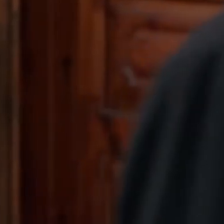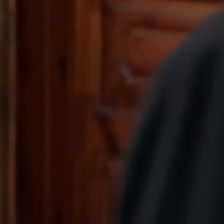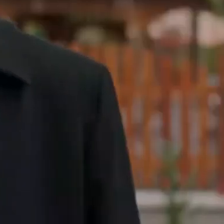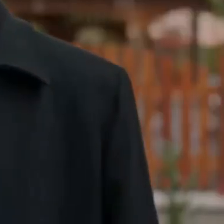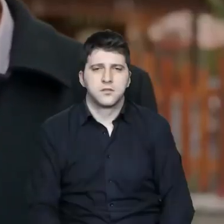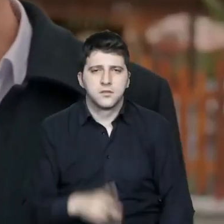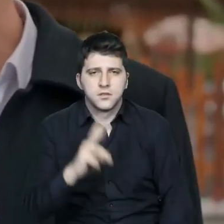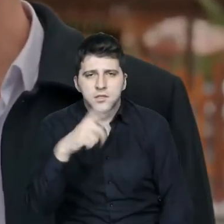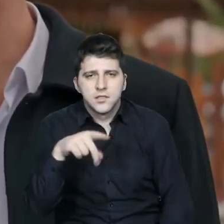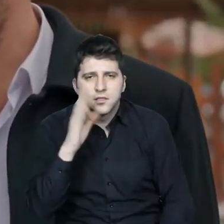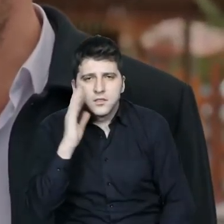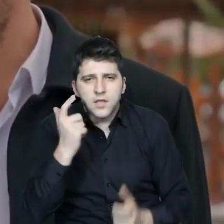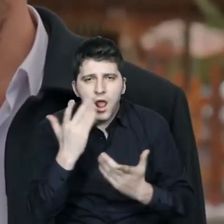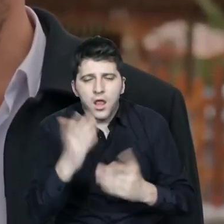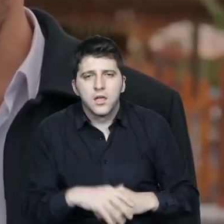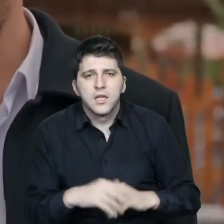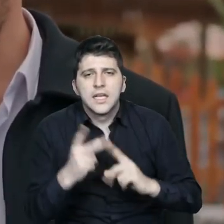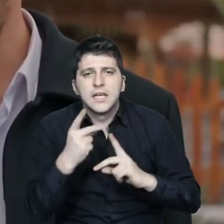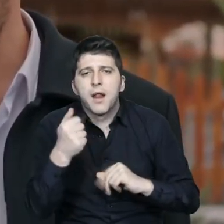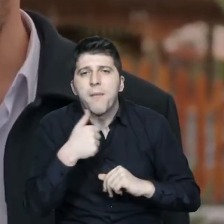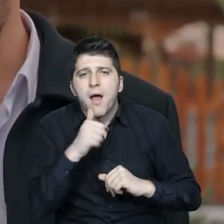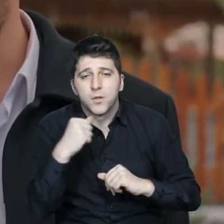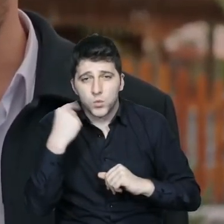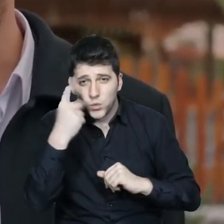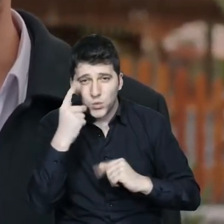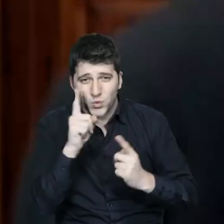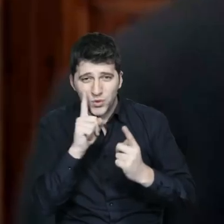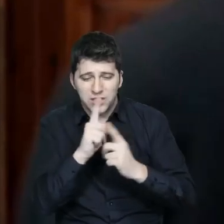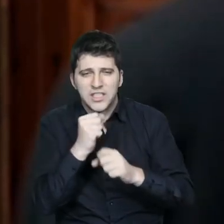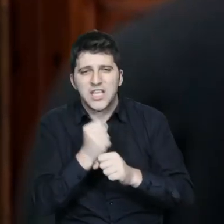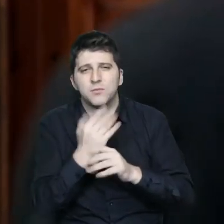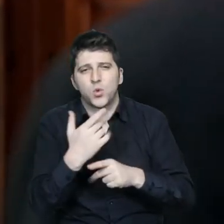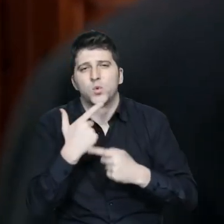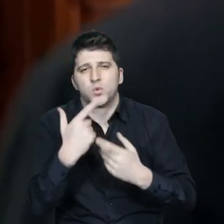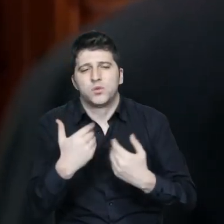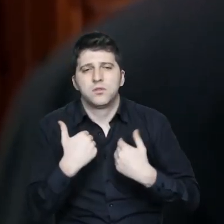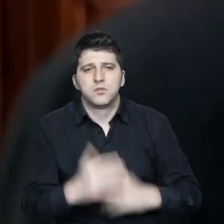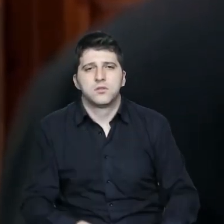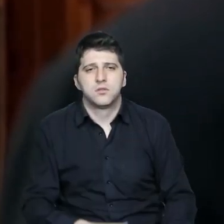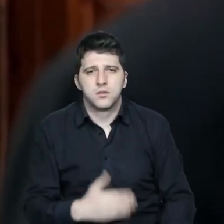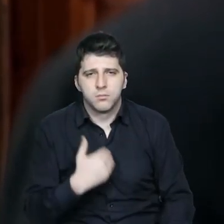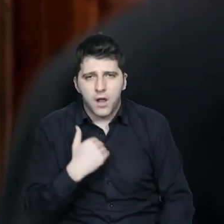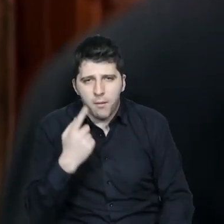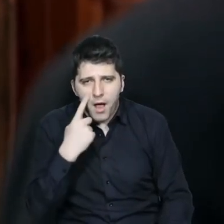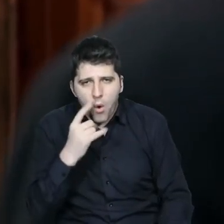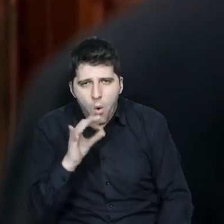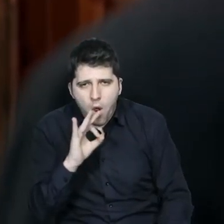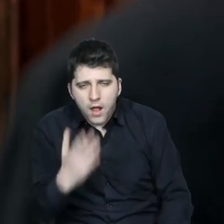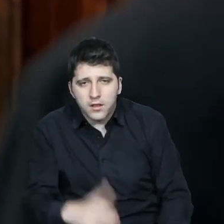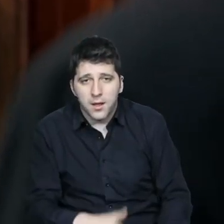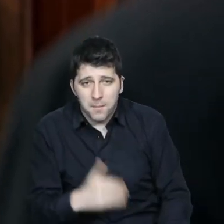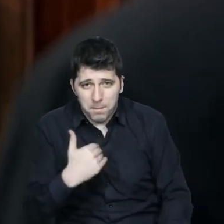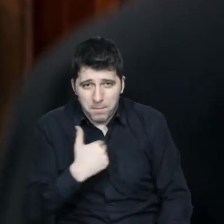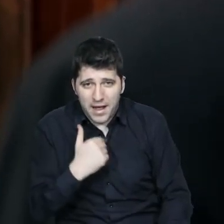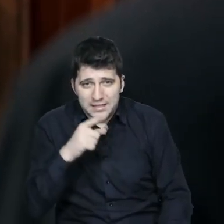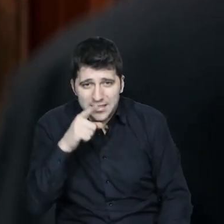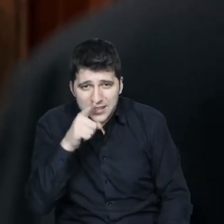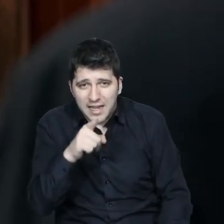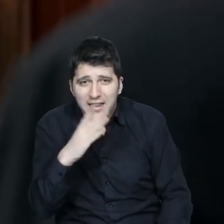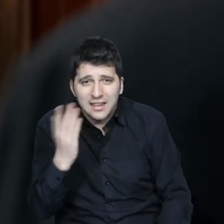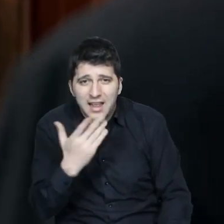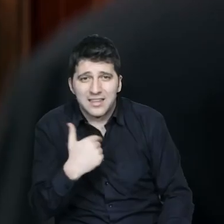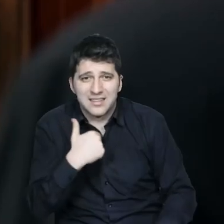Siz nereye? İbrahim abiyle yüz yüze geçmiş olsun şekli Maral'ım. Bana bak Oral. Ben senin ne Burcun